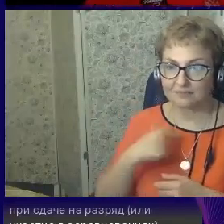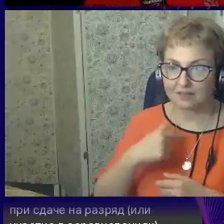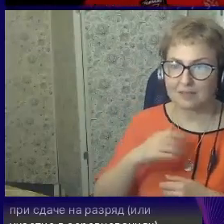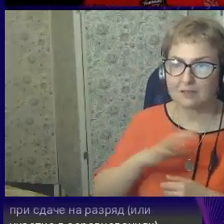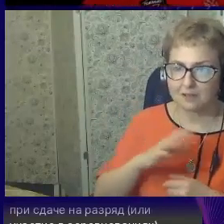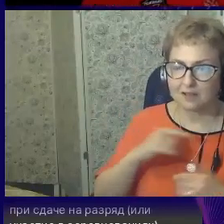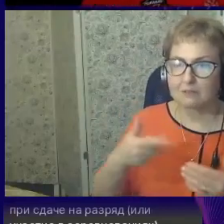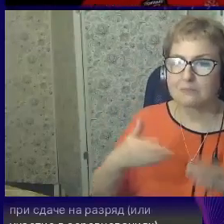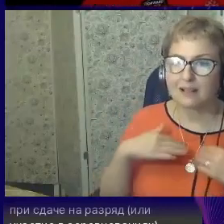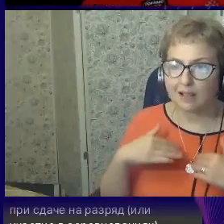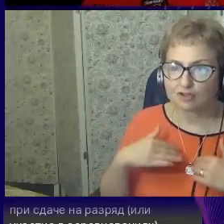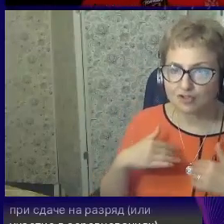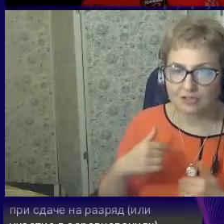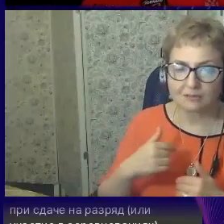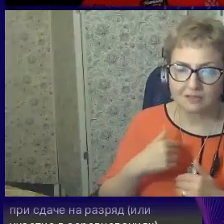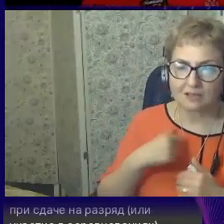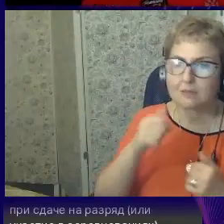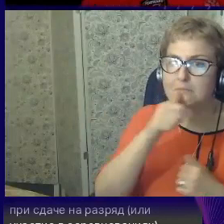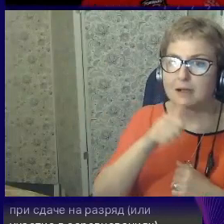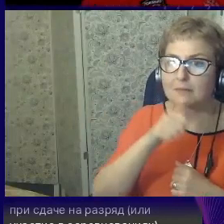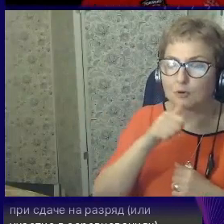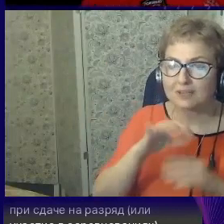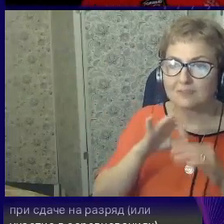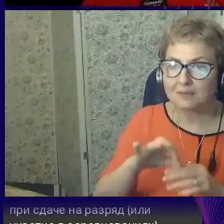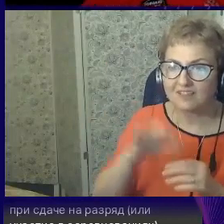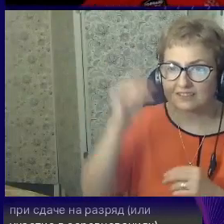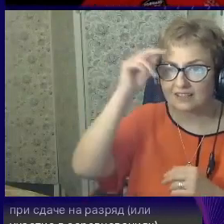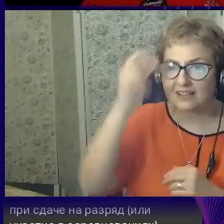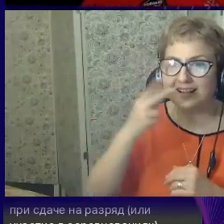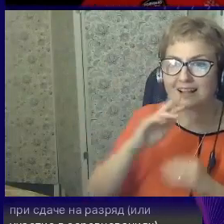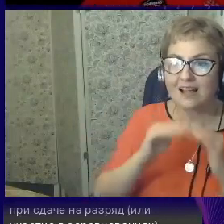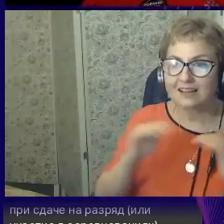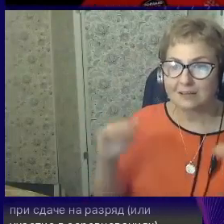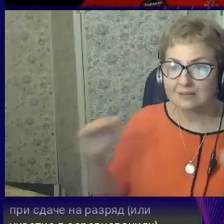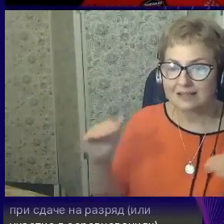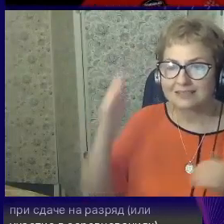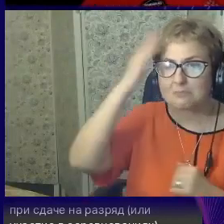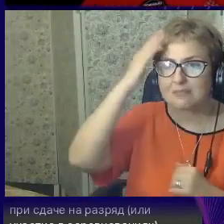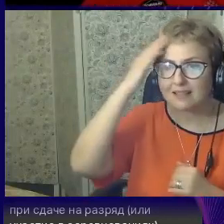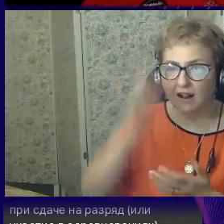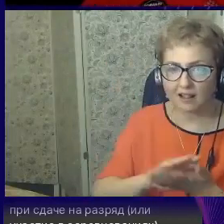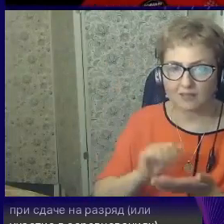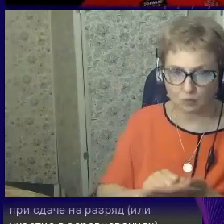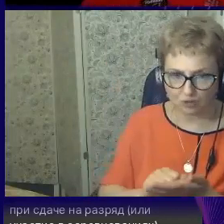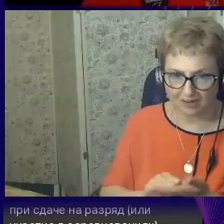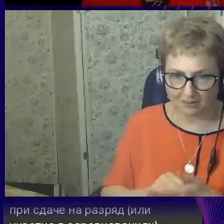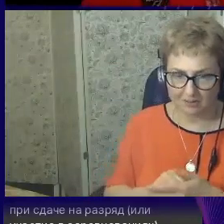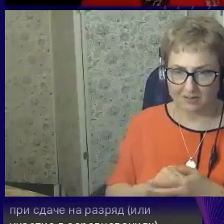мне было предложено попробовать проводить занятия для ребят с ментальными нарушениями.